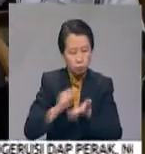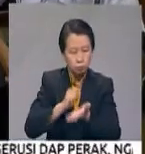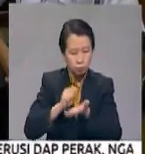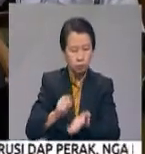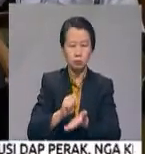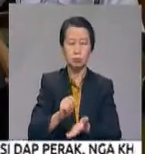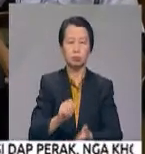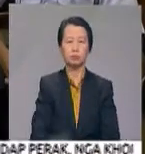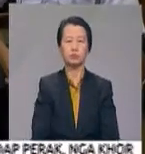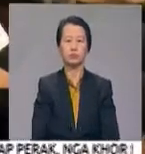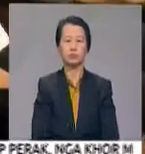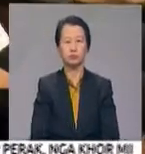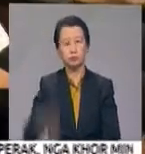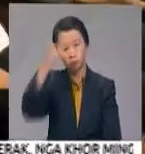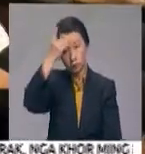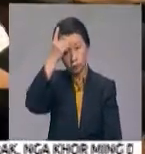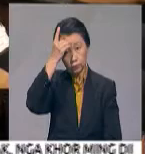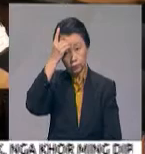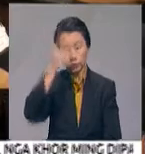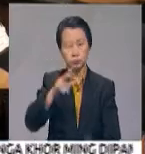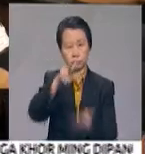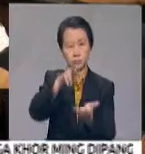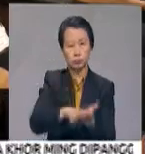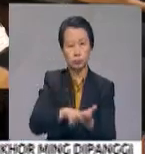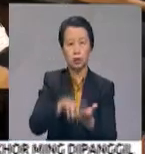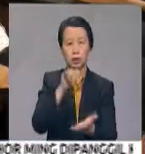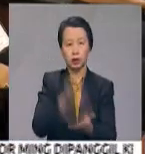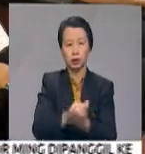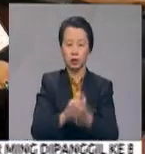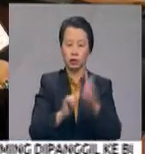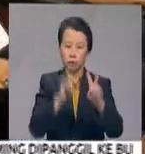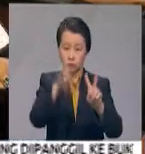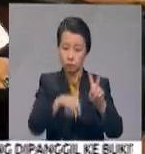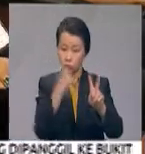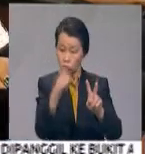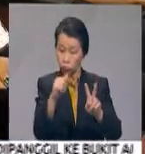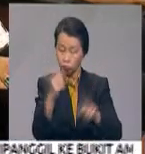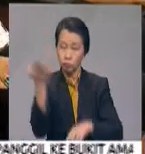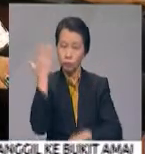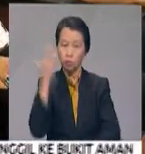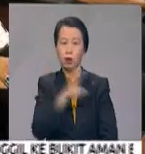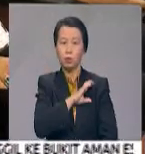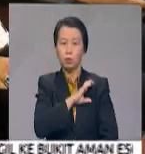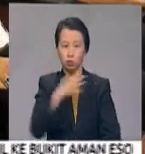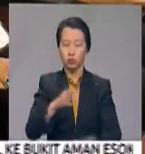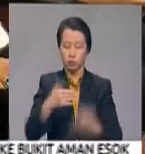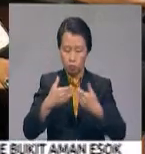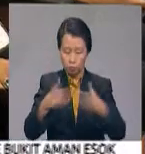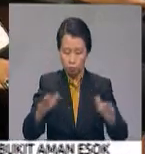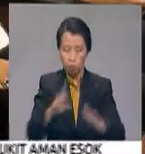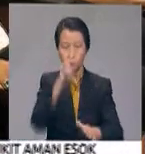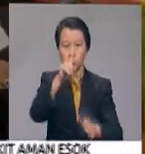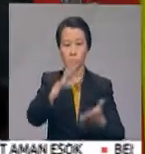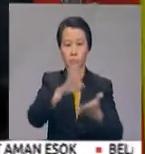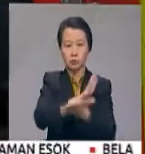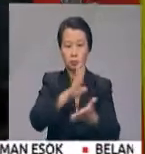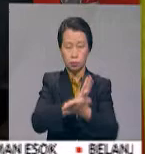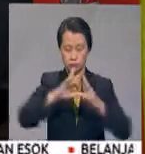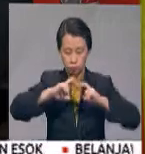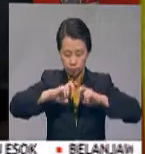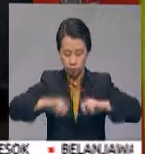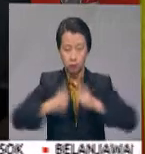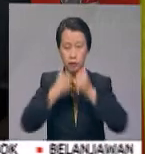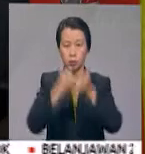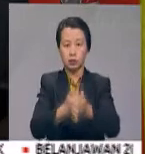hari Datuk mazlan tur mengesahkan bahawa pada 2 Oktober lalu polis telah membuka satu kertas siasatan